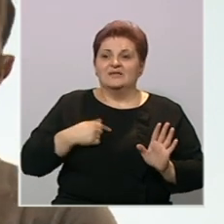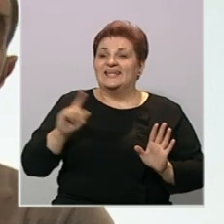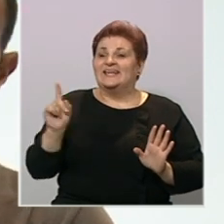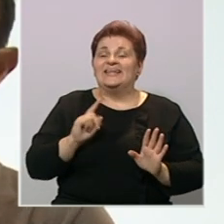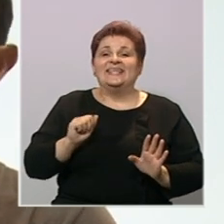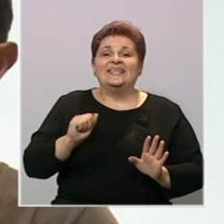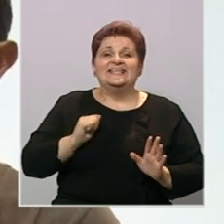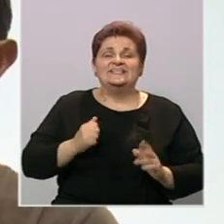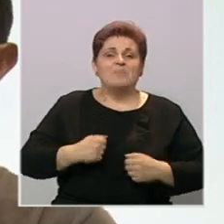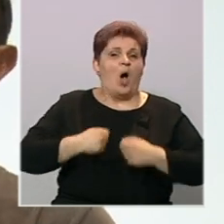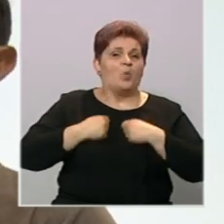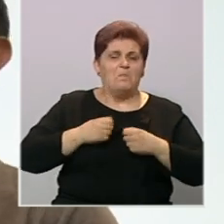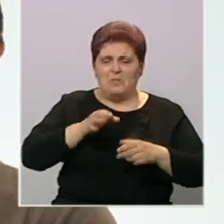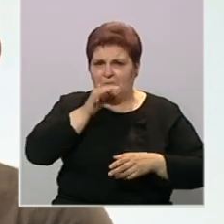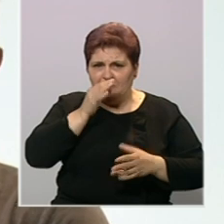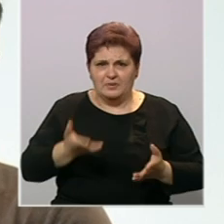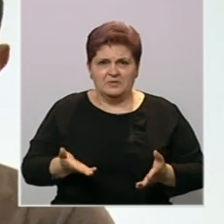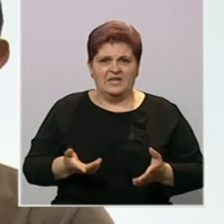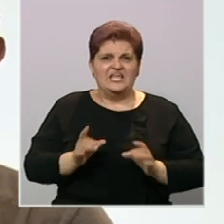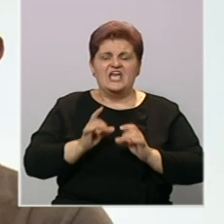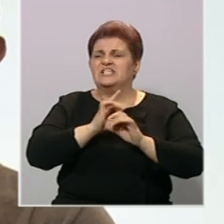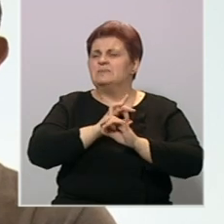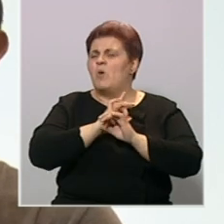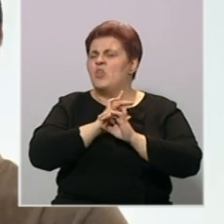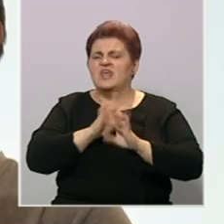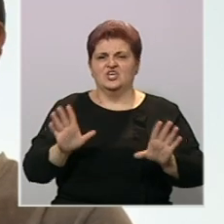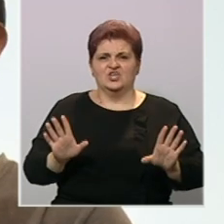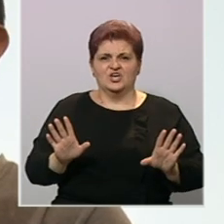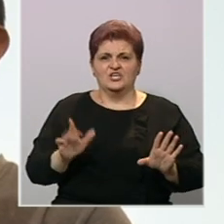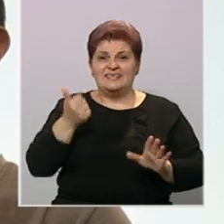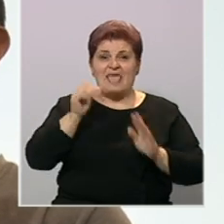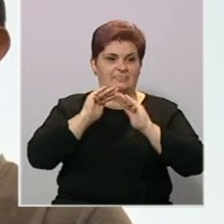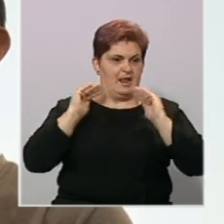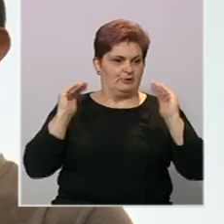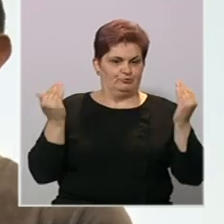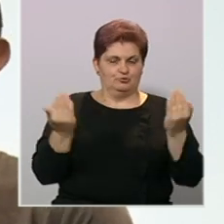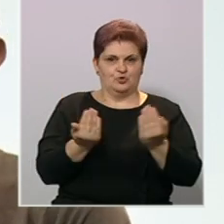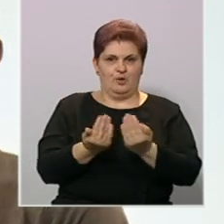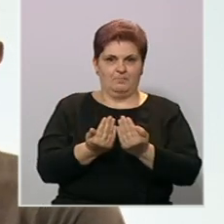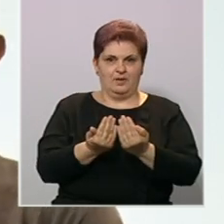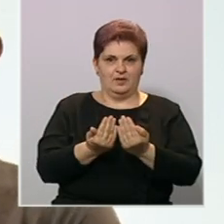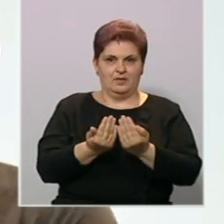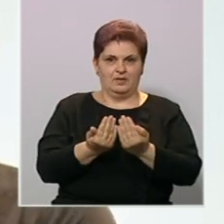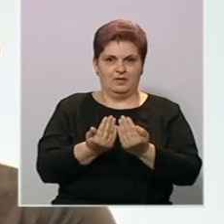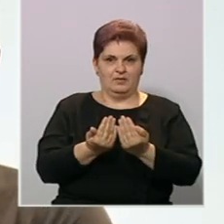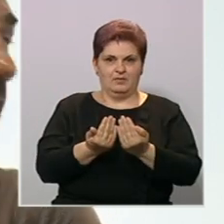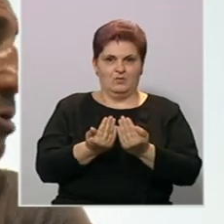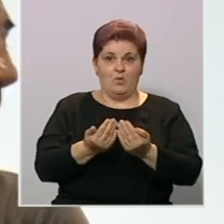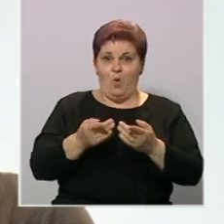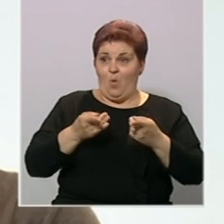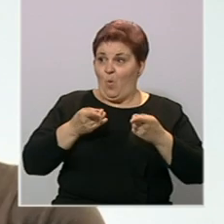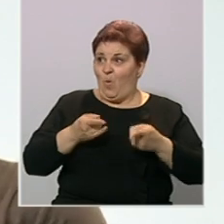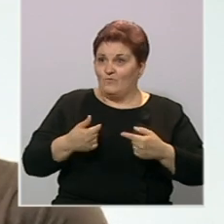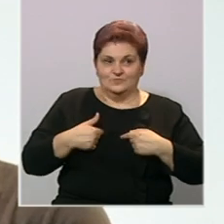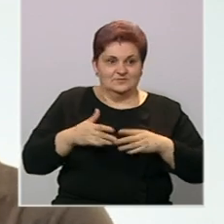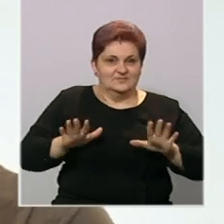ništa drugo. Nisam imao kupatila svog, nisam imao ništa. jedna soba, to je ništa. Ali ovo je za